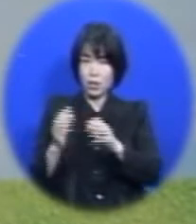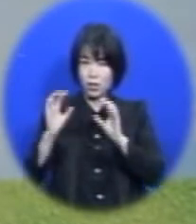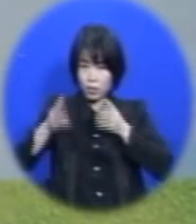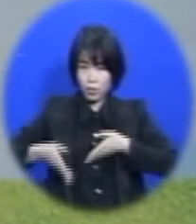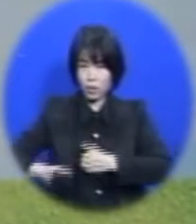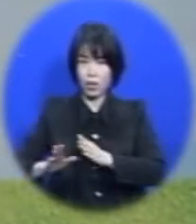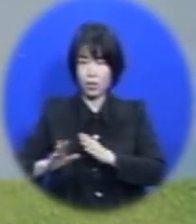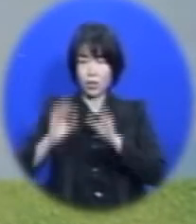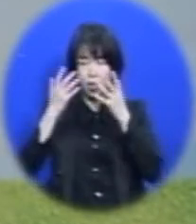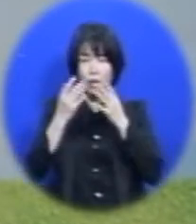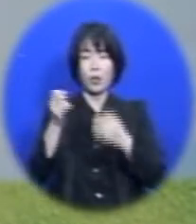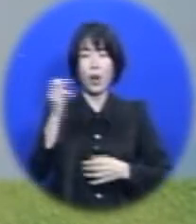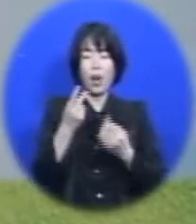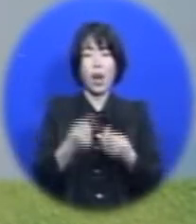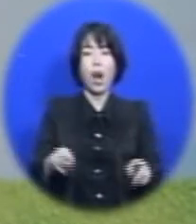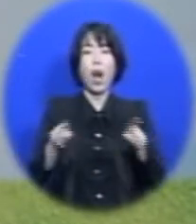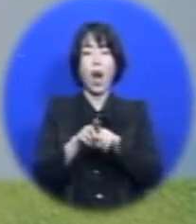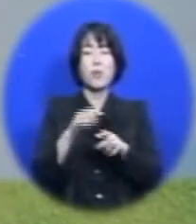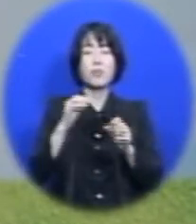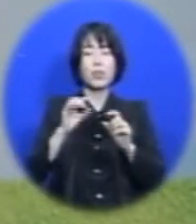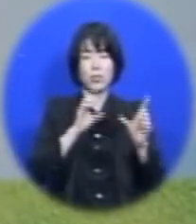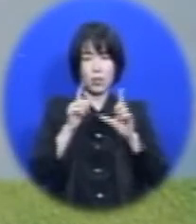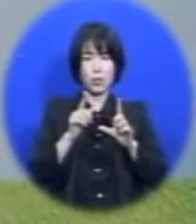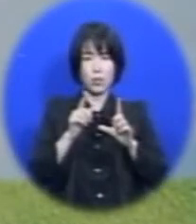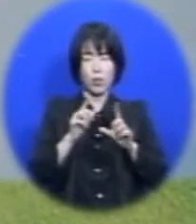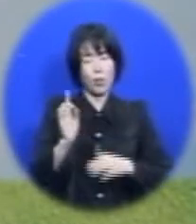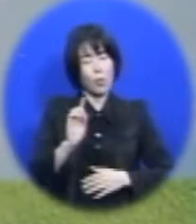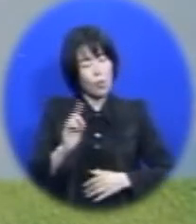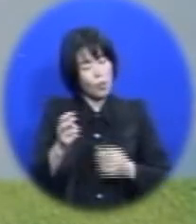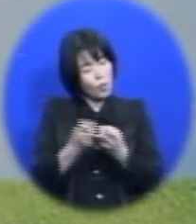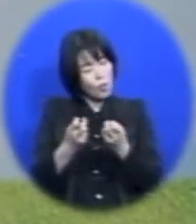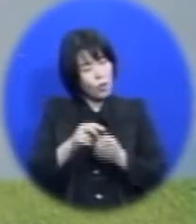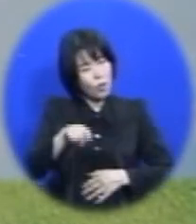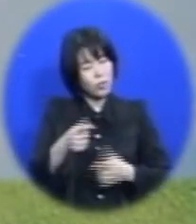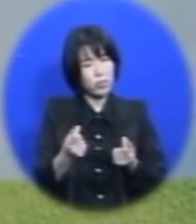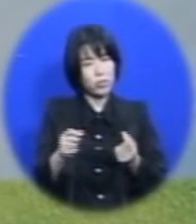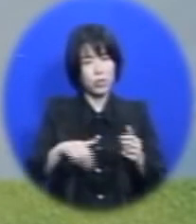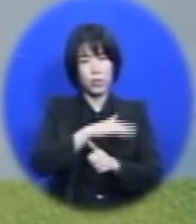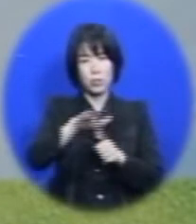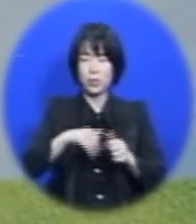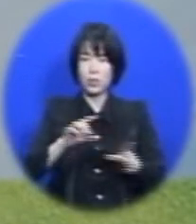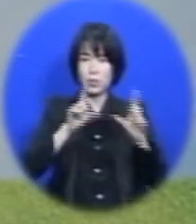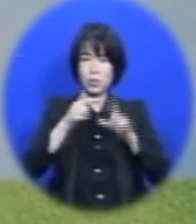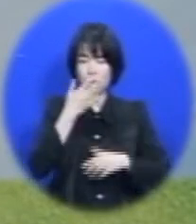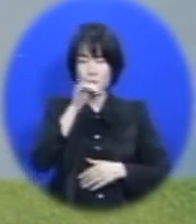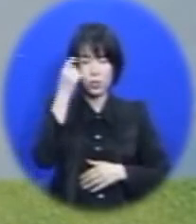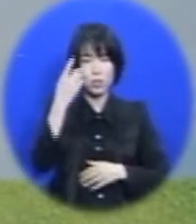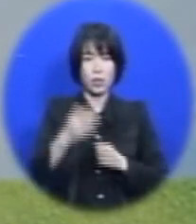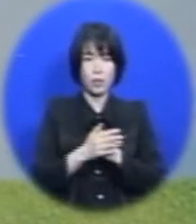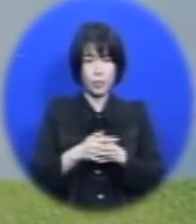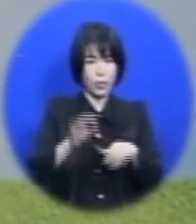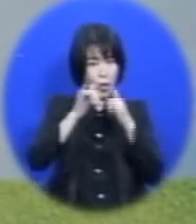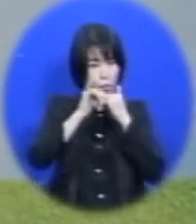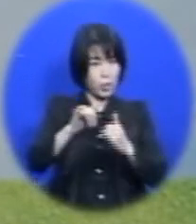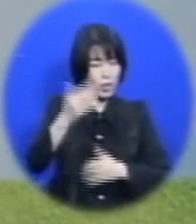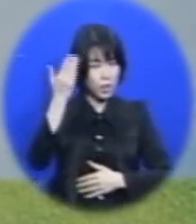살았어요. 난 이해가 안 돼요. 어떻게 그런 형편의 삶을 살 수 있는지. 위대한